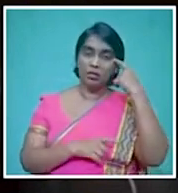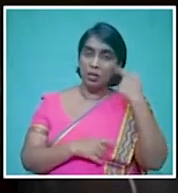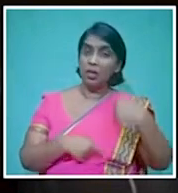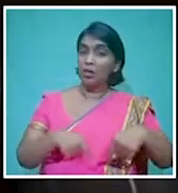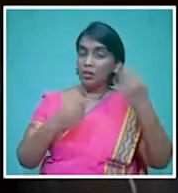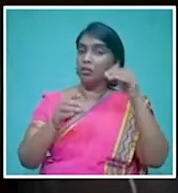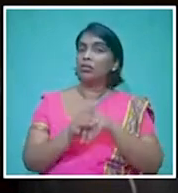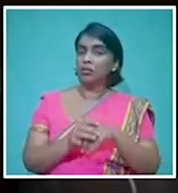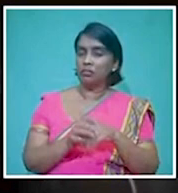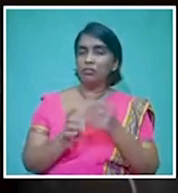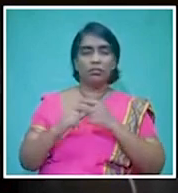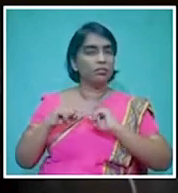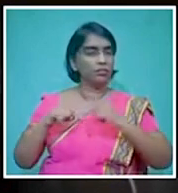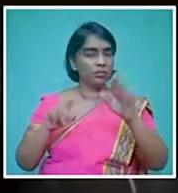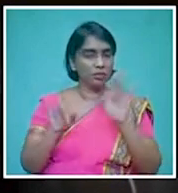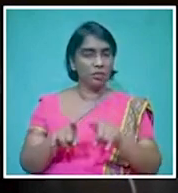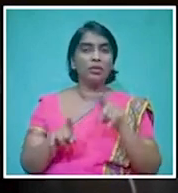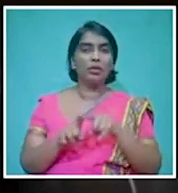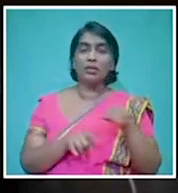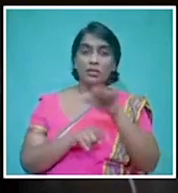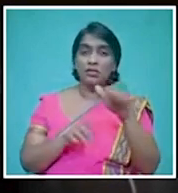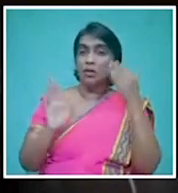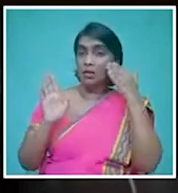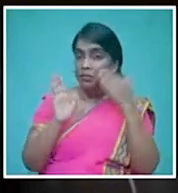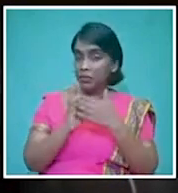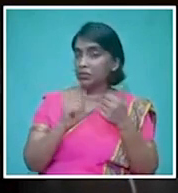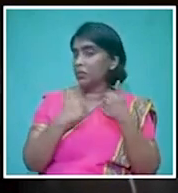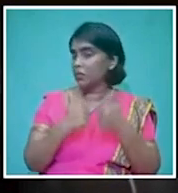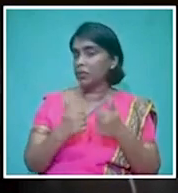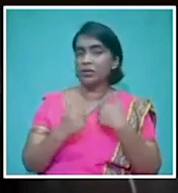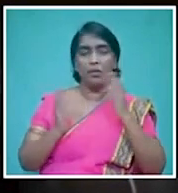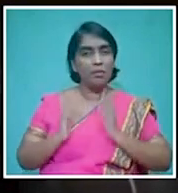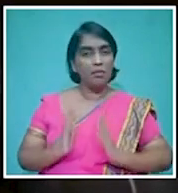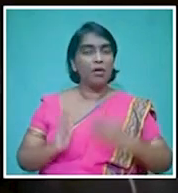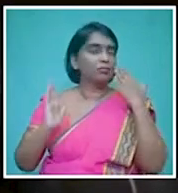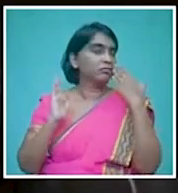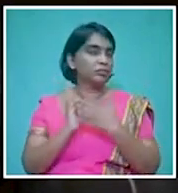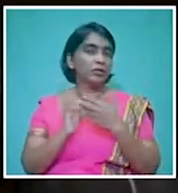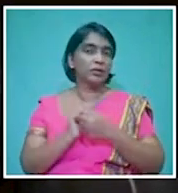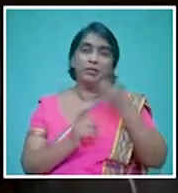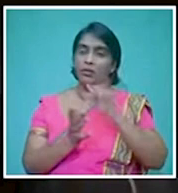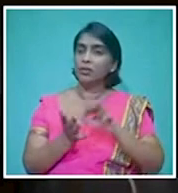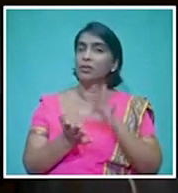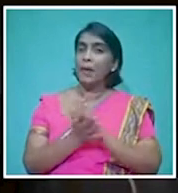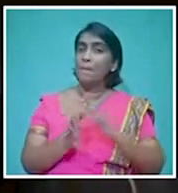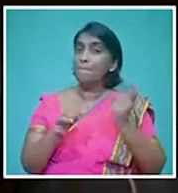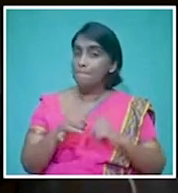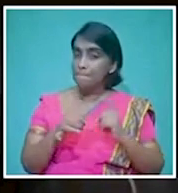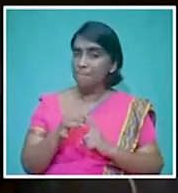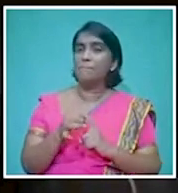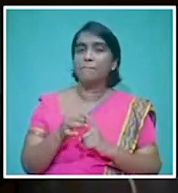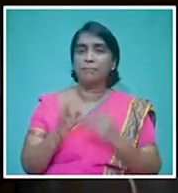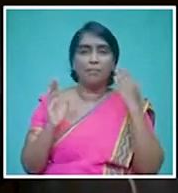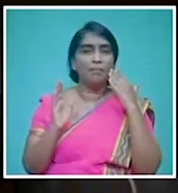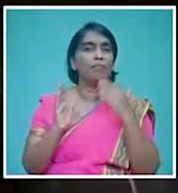තුල යම් කිසි නිගමනවලට ඒම සමාජයට හිතකාමී විදියට මානවවාදී විදියට තීරණ ගැනීම, ප්‍රශ්න කිරීම